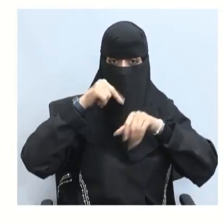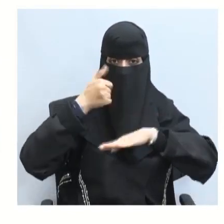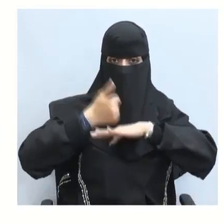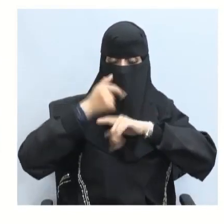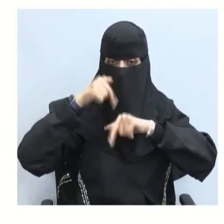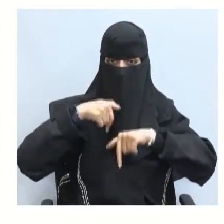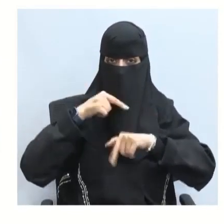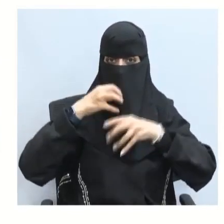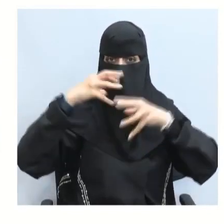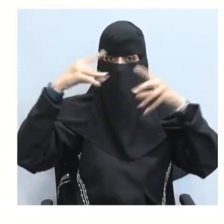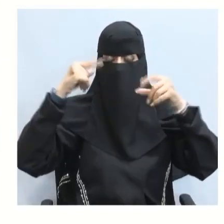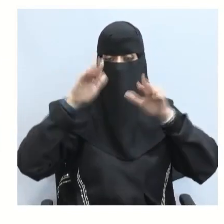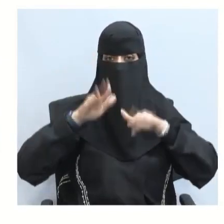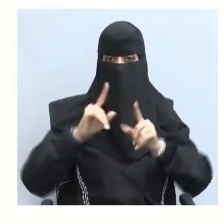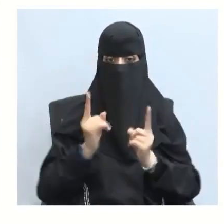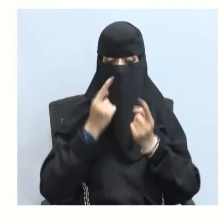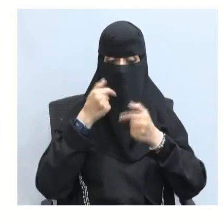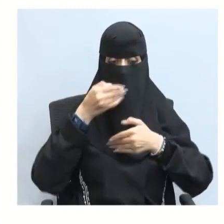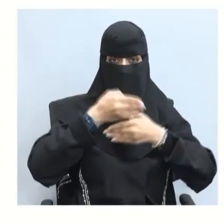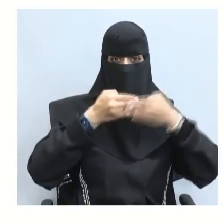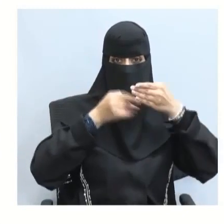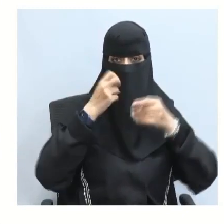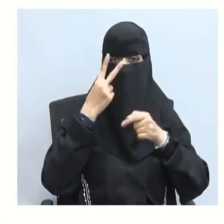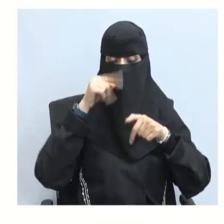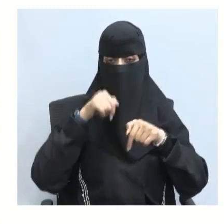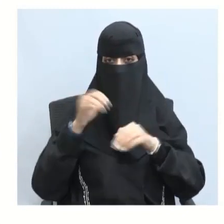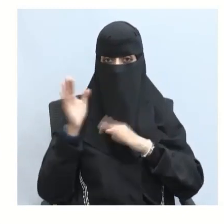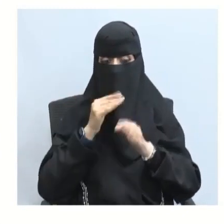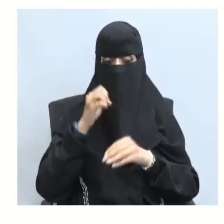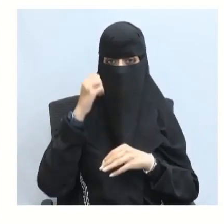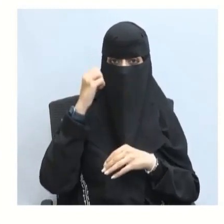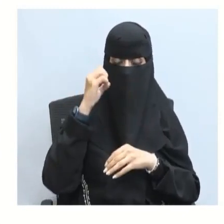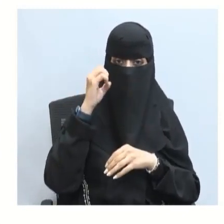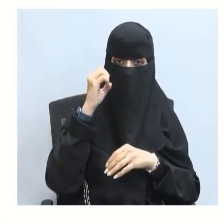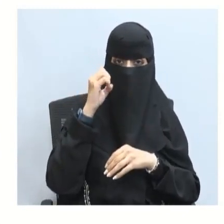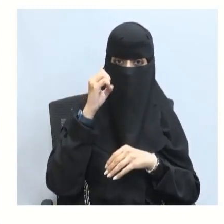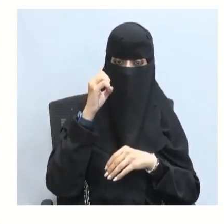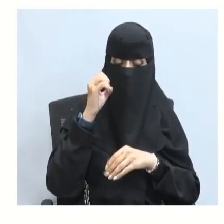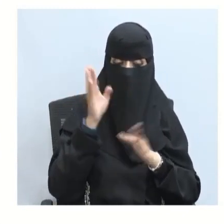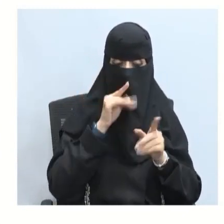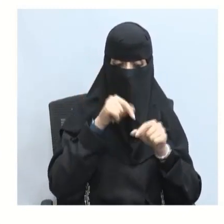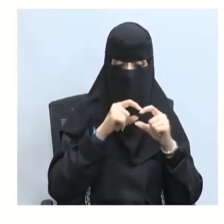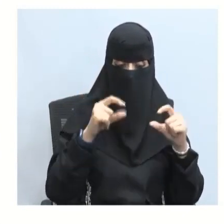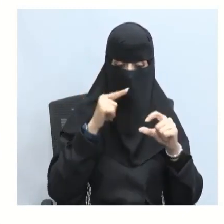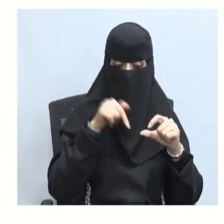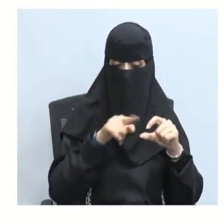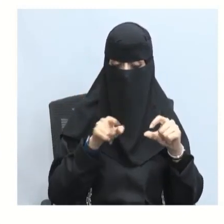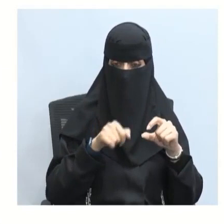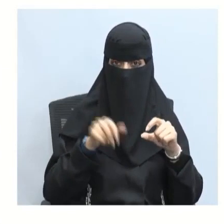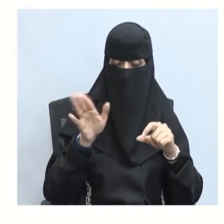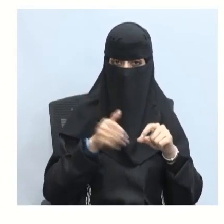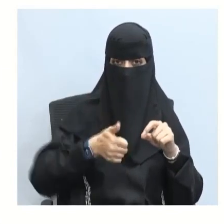على المركب الثاني الان هذا هو المركب الثاني سي2 اتش 6 سي2 اتش 6 ما هو اسمه من مكتب هنا